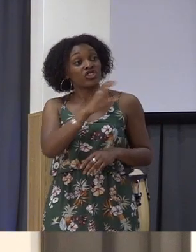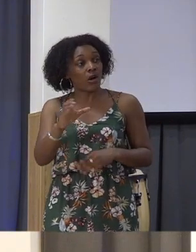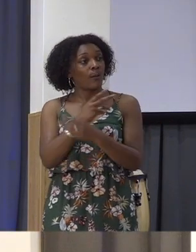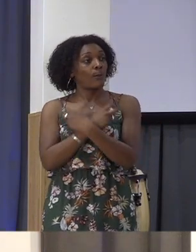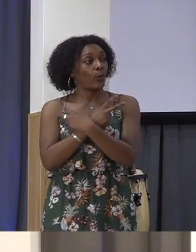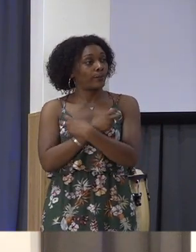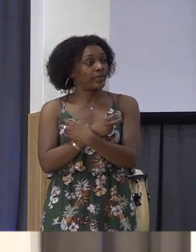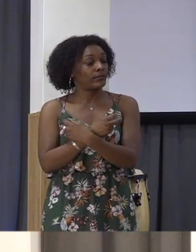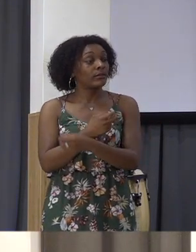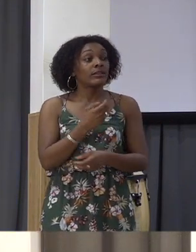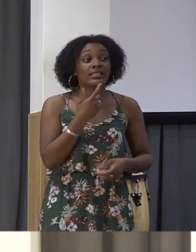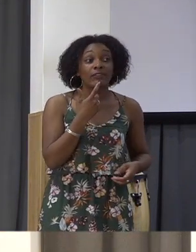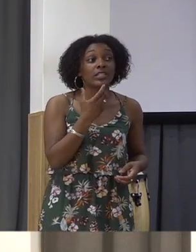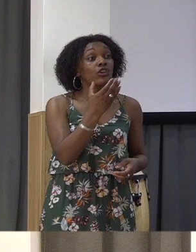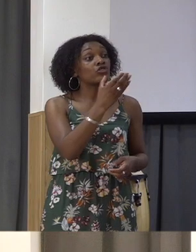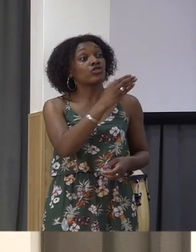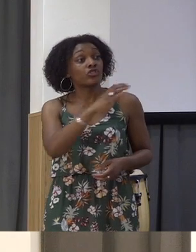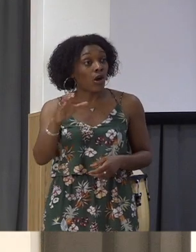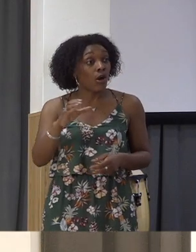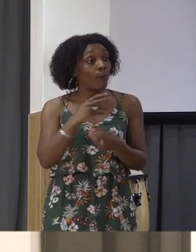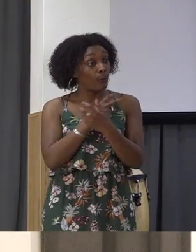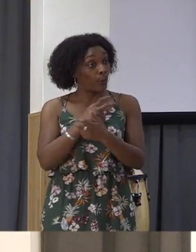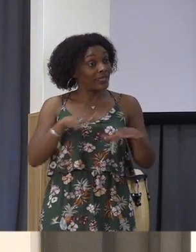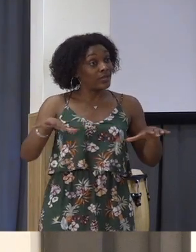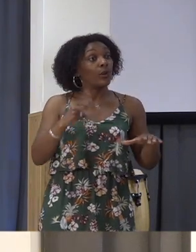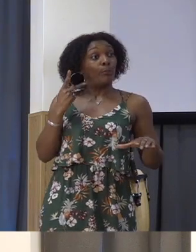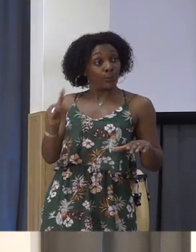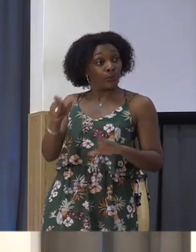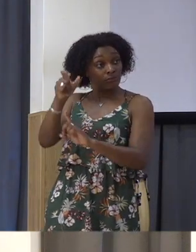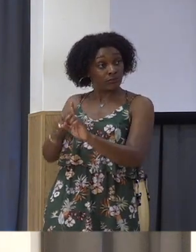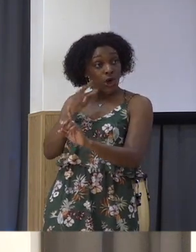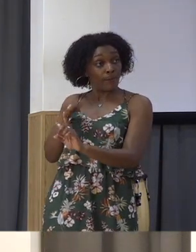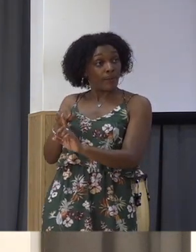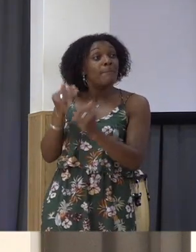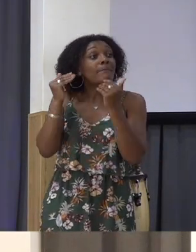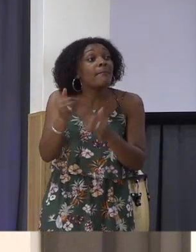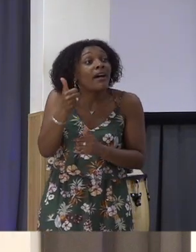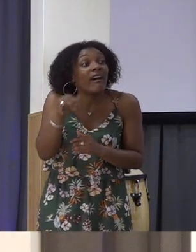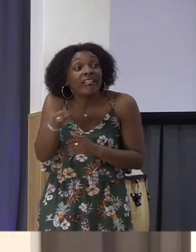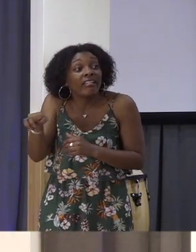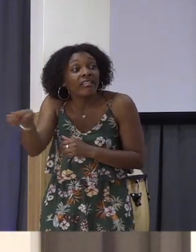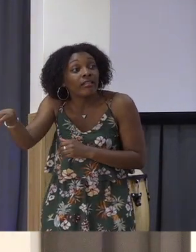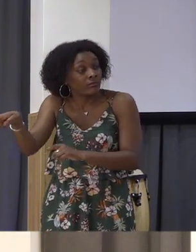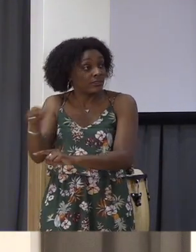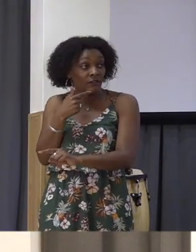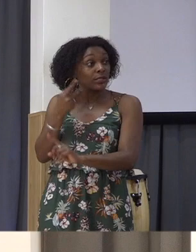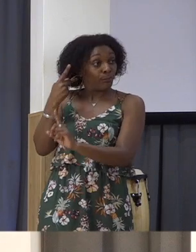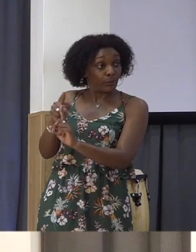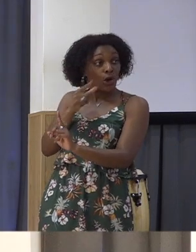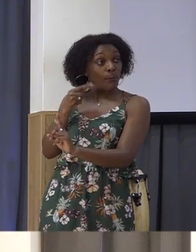Cela veut dire que toutes les brebis lui appartenaient, même la brebis qui s'est